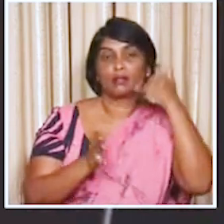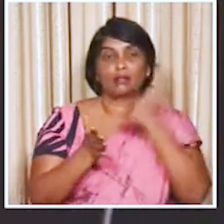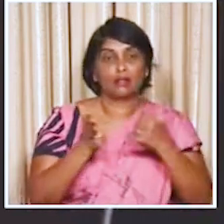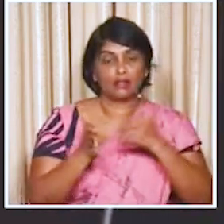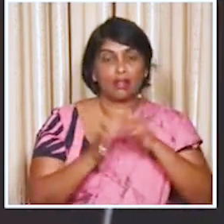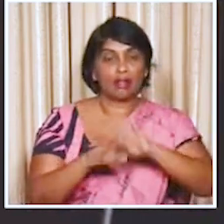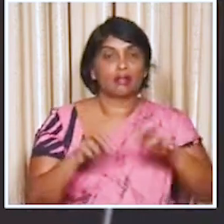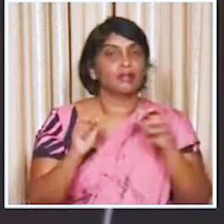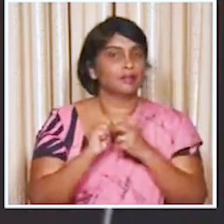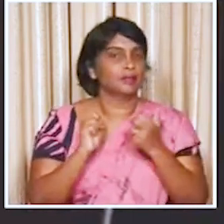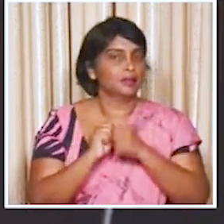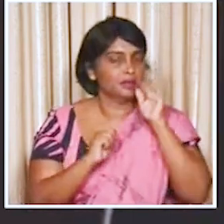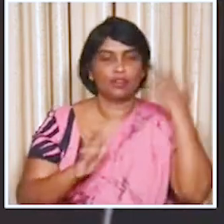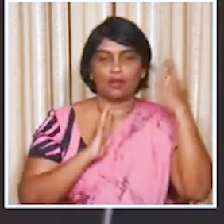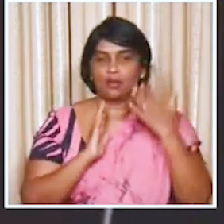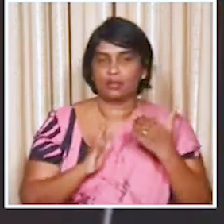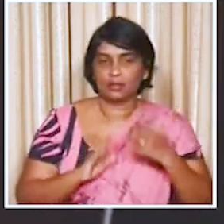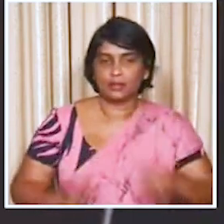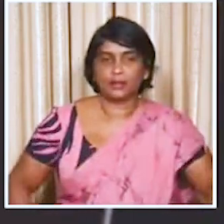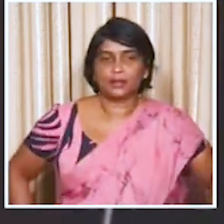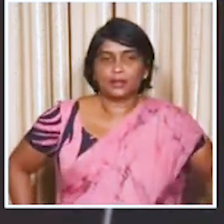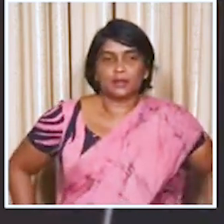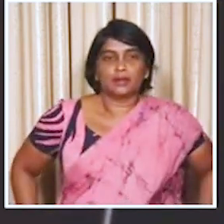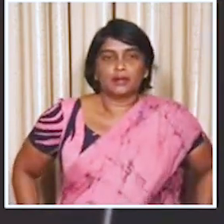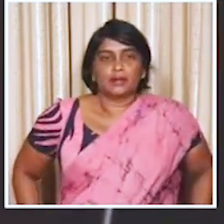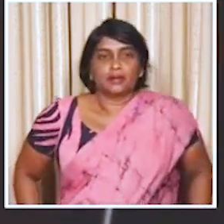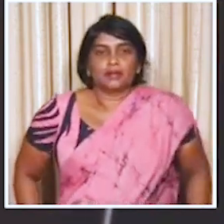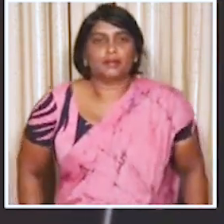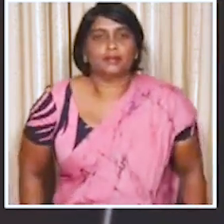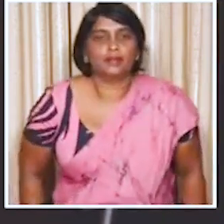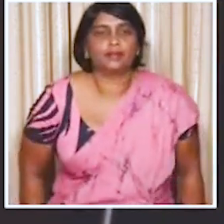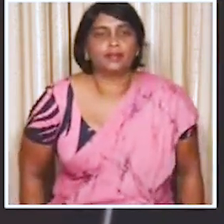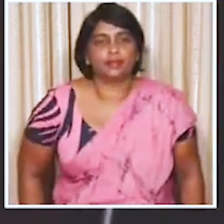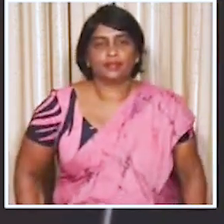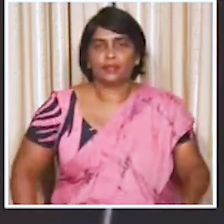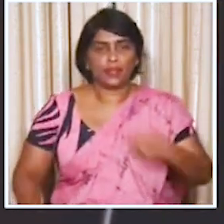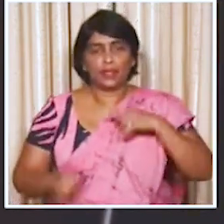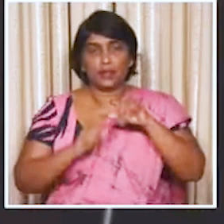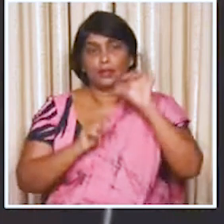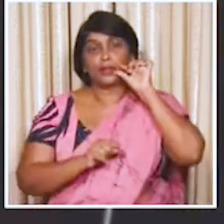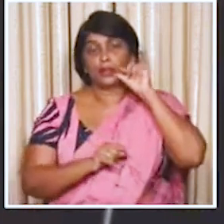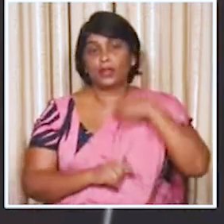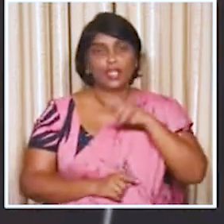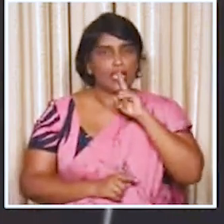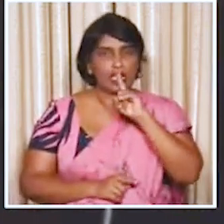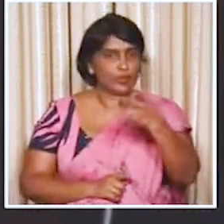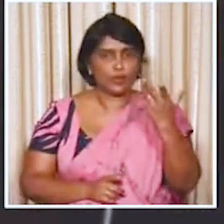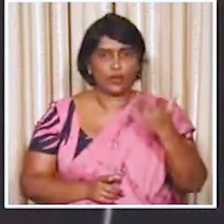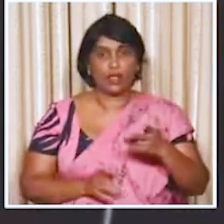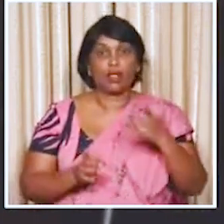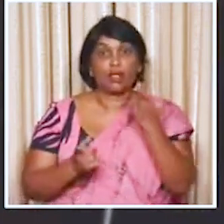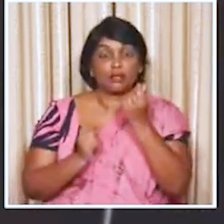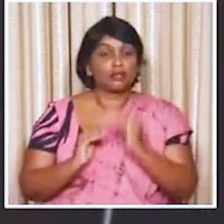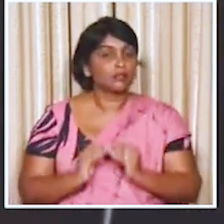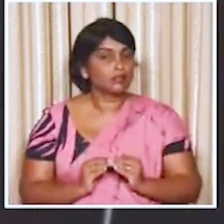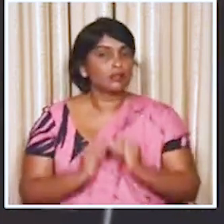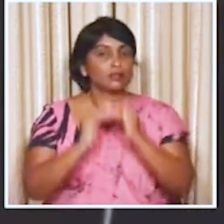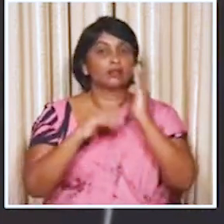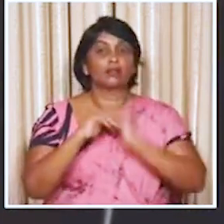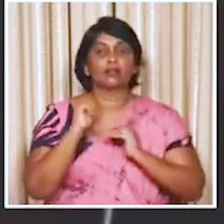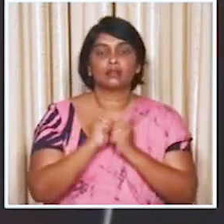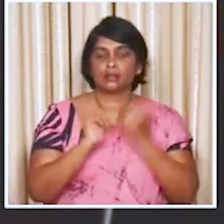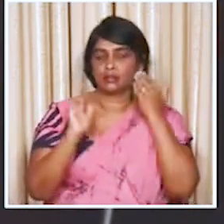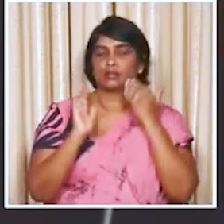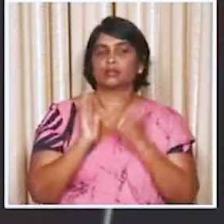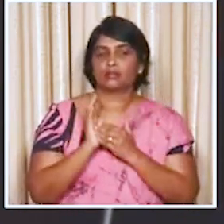සහ දරුවන්ට හිරිහැර කරනවා මේ ලෝකේ. ඔය ඇහුවමයි ඒ වගේ කතාවක්. මං කියලා නෑ කංශා බිබී ඇවිදින්න කියලා කාටවත්. මේක ආර්ථිකය ගොඩ ගන්න කරන ක්‍රමයක්